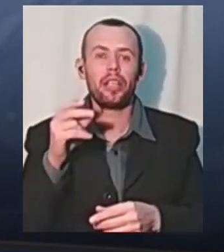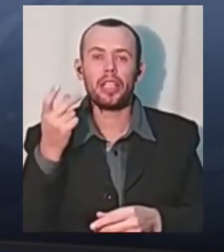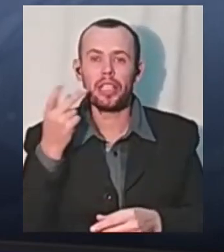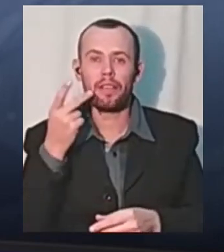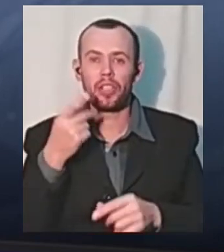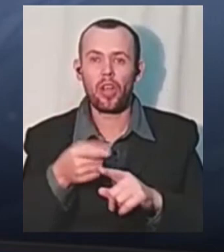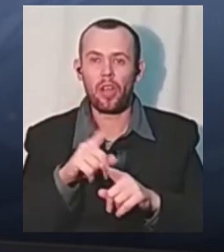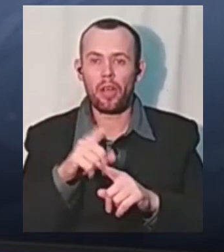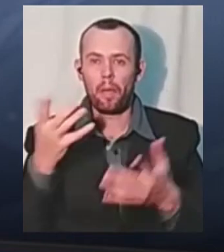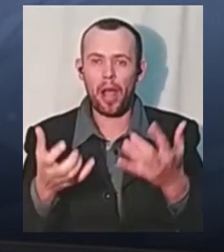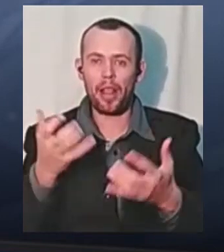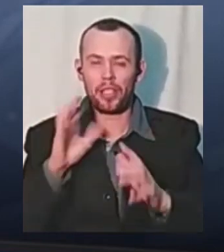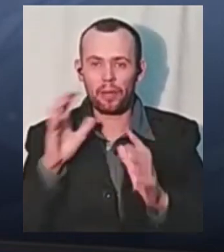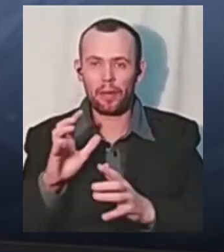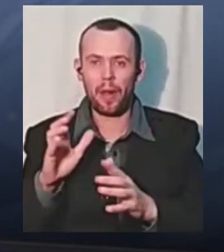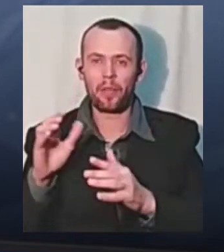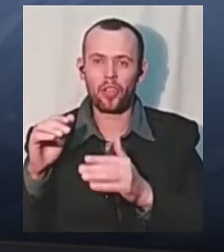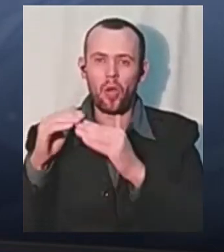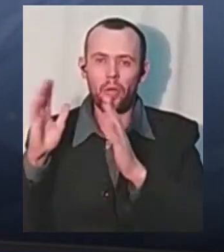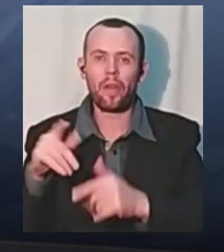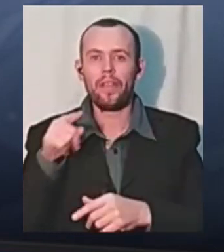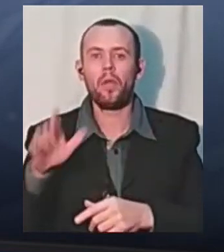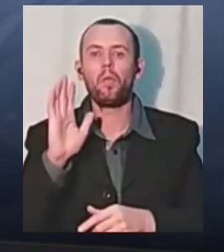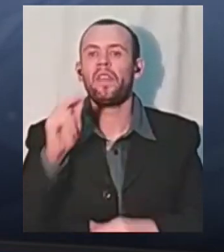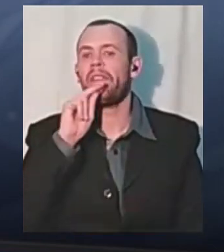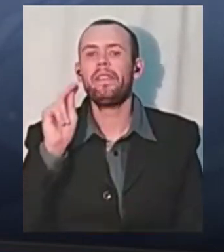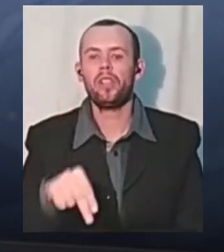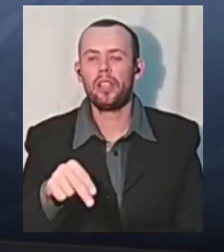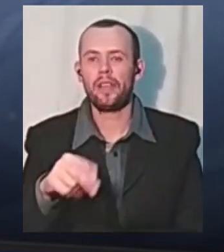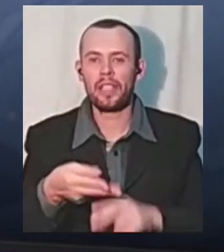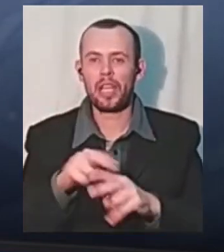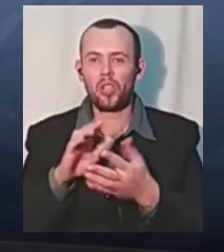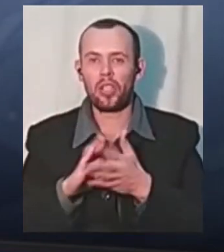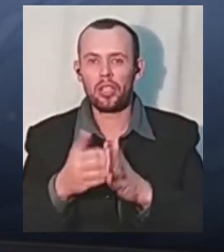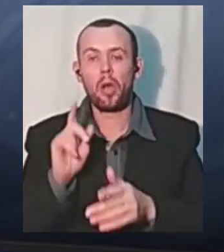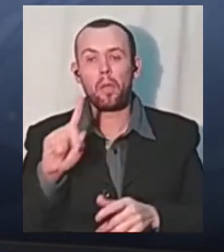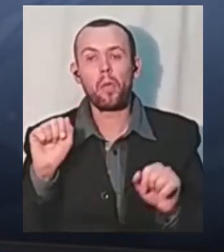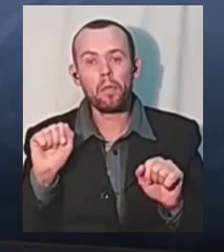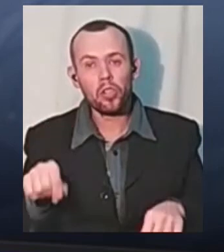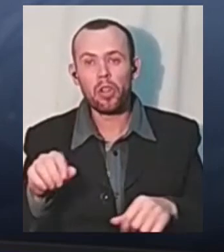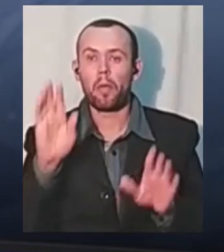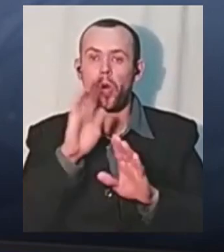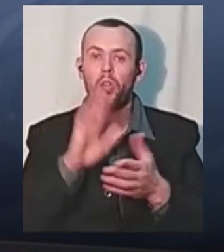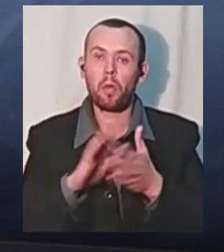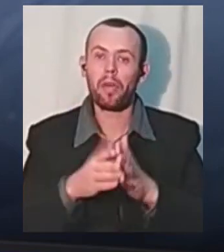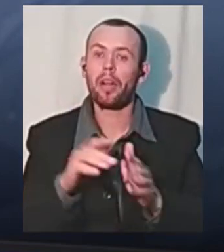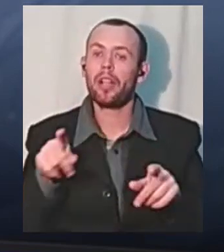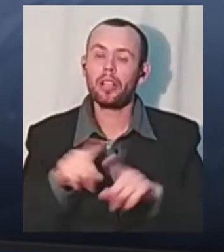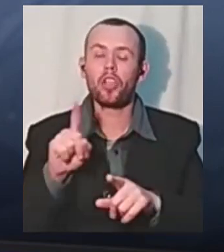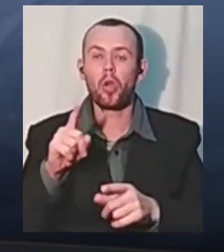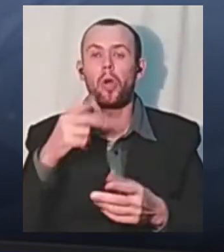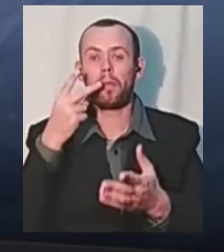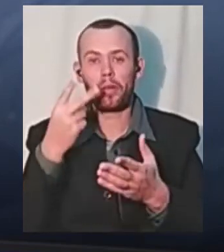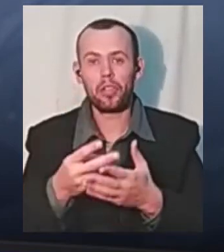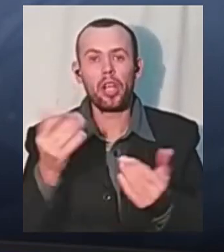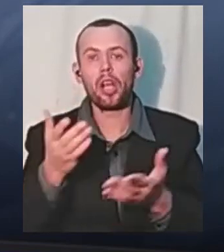балансоутримувач об'єкту, він буде винний в цій ситуації, бо, можливо, погодні умови були такі, що їх передбачити і належним